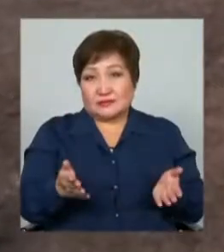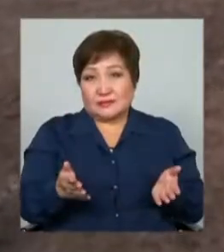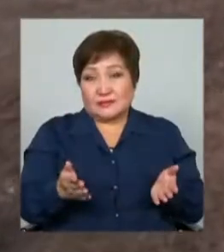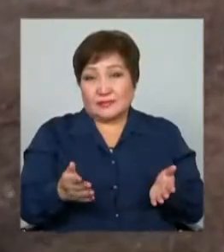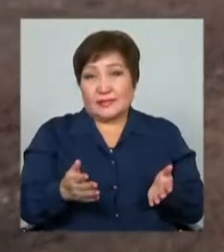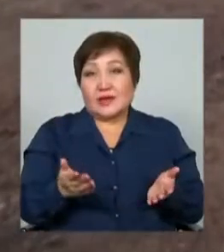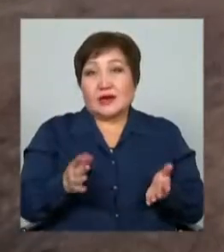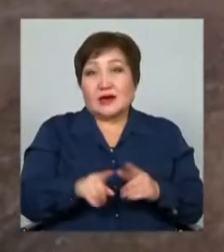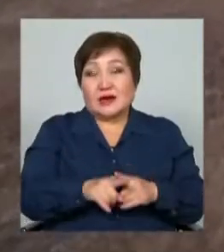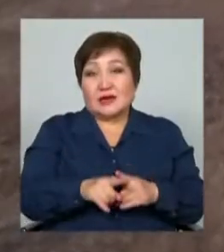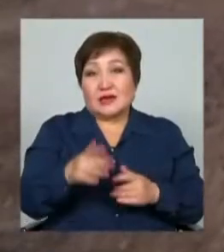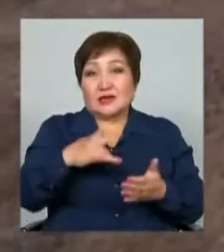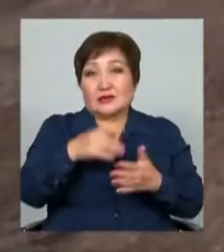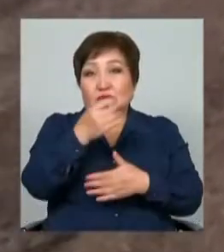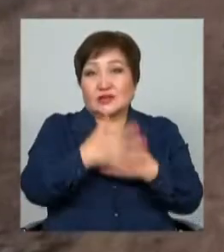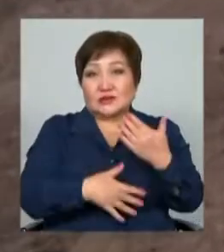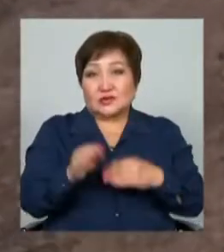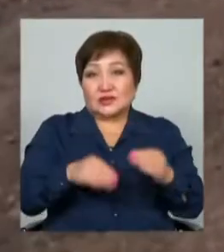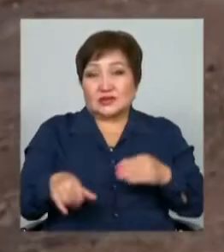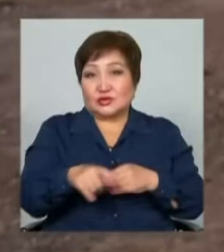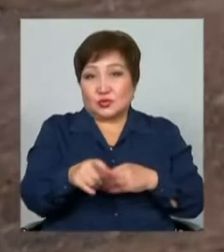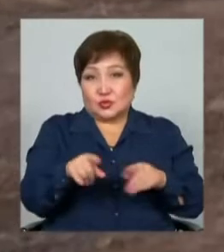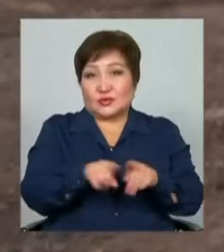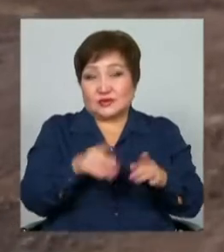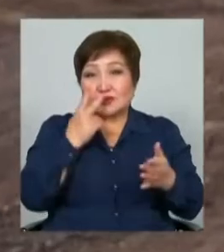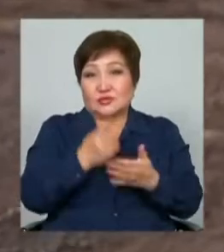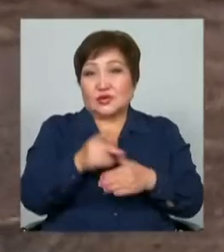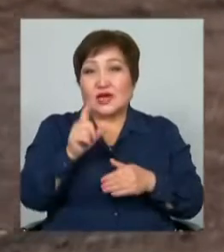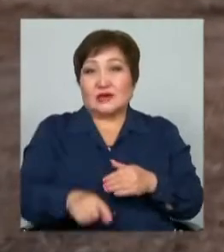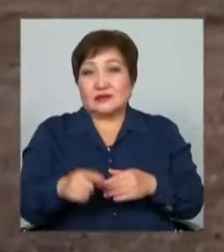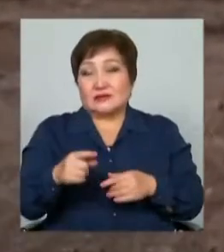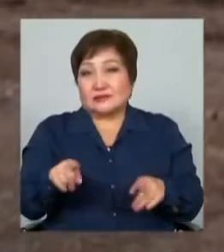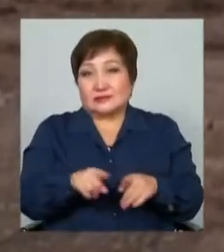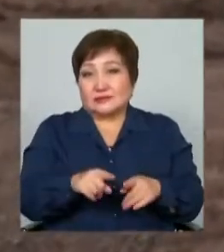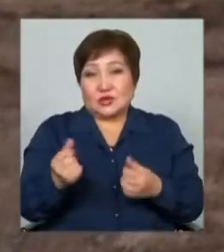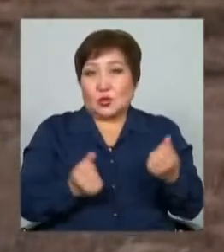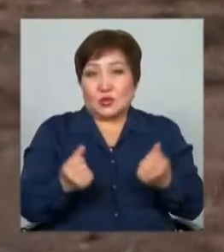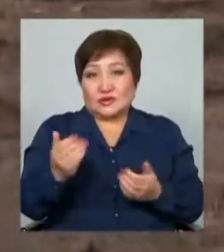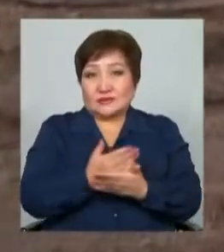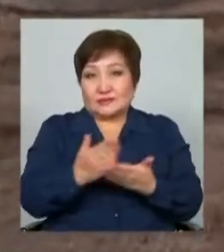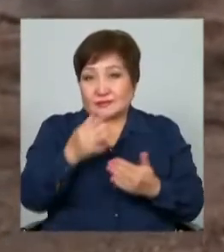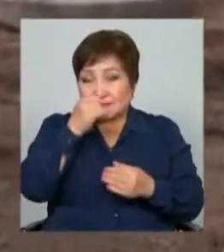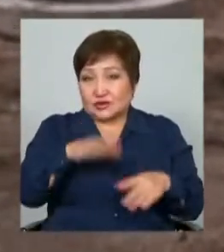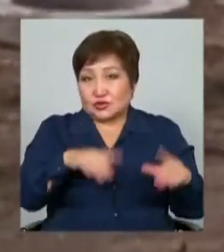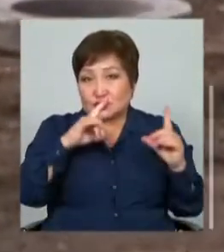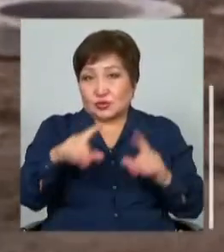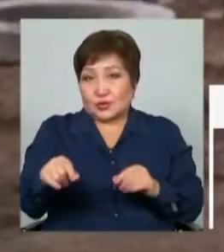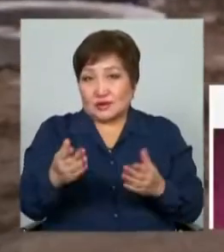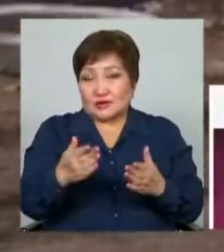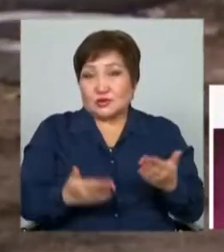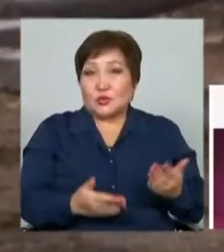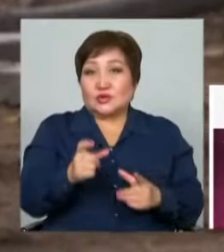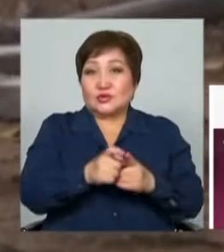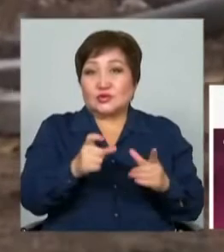қақ ортасында орналасқан жолдың сиқы мынадай. Бұл жерден адам түгілі көліктің жүруі мұң болып отыр. Тұрғындардың сөзінше такси де